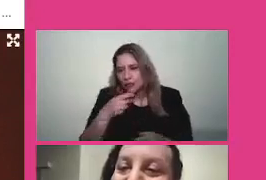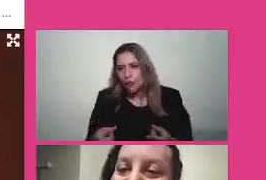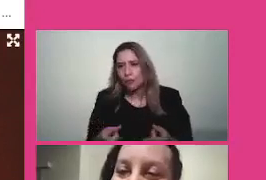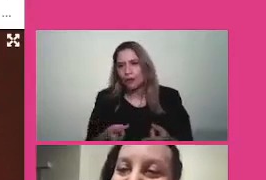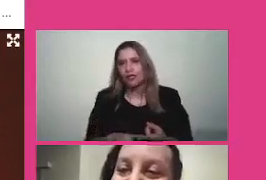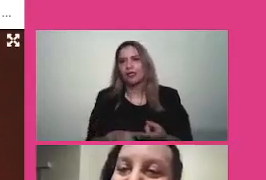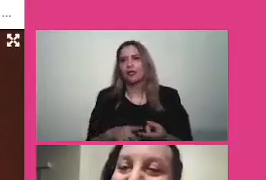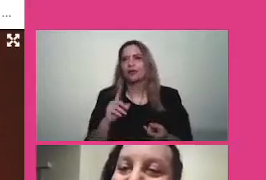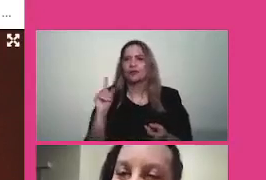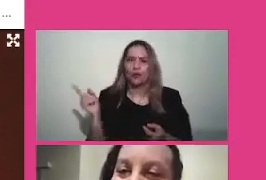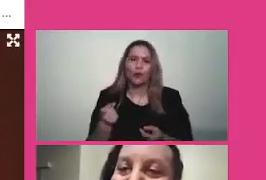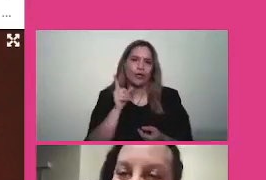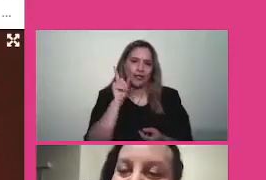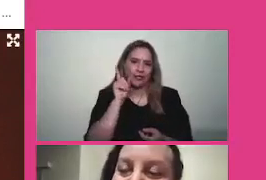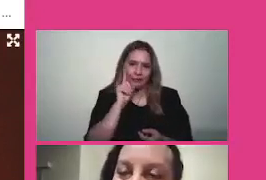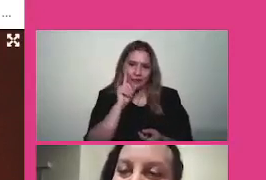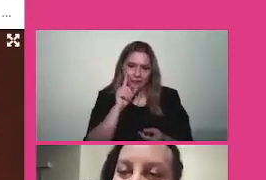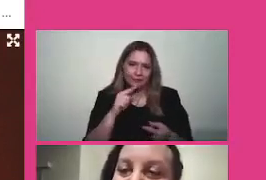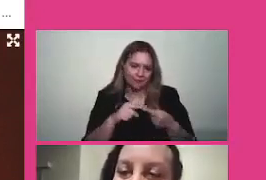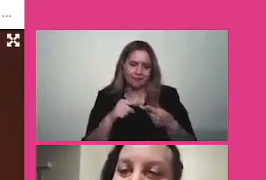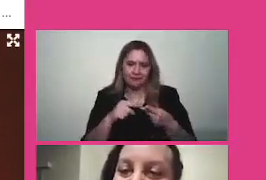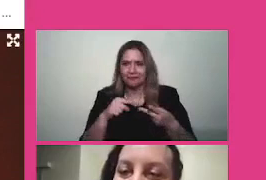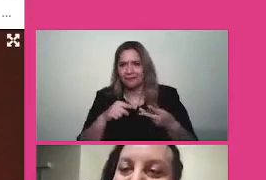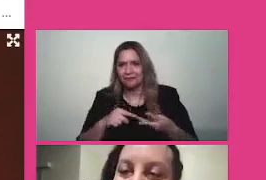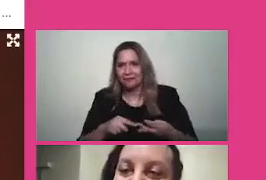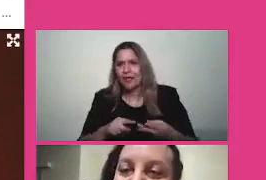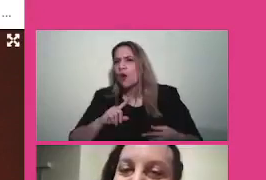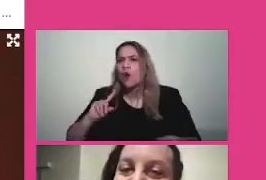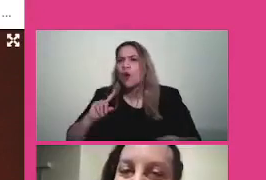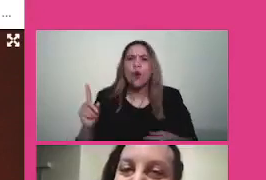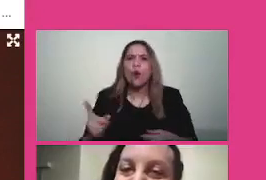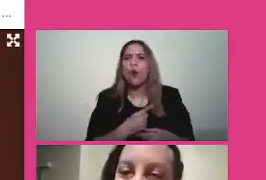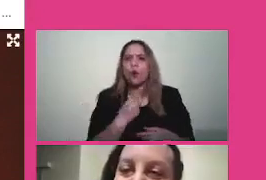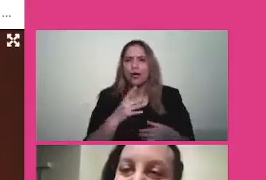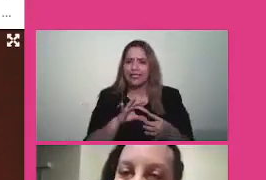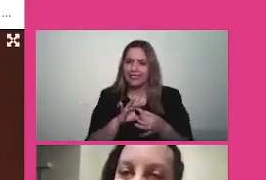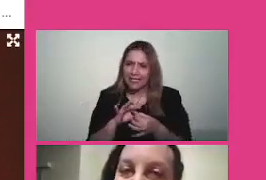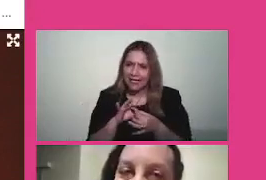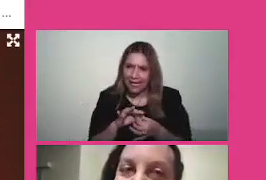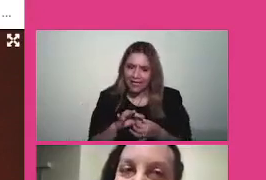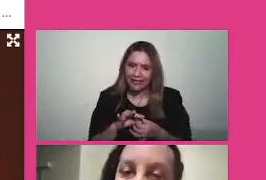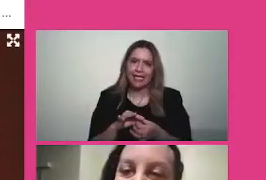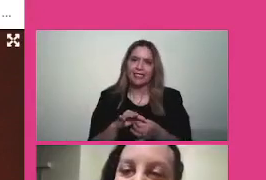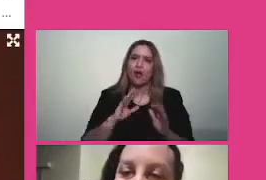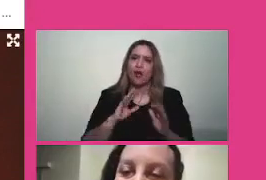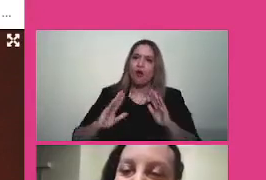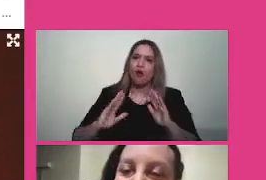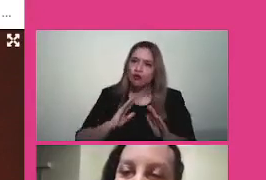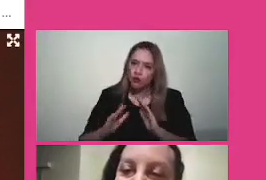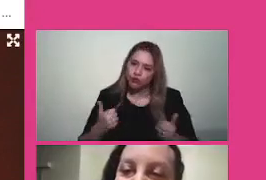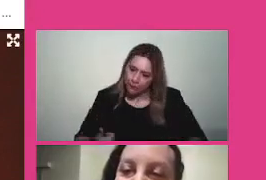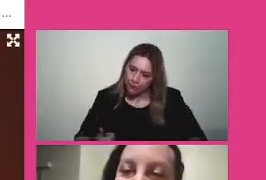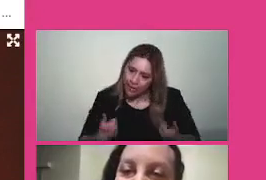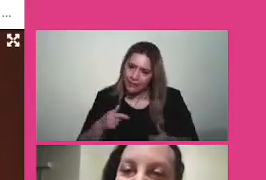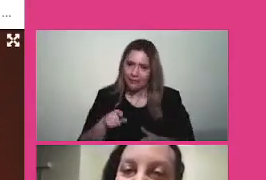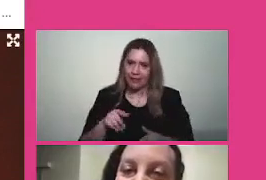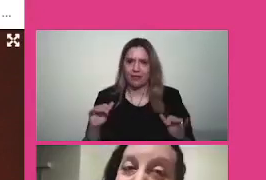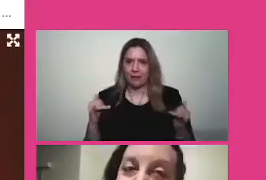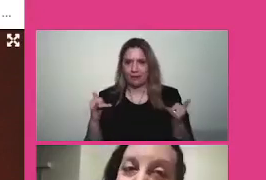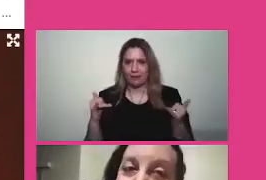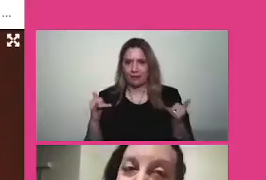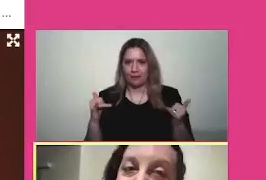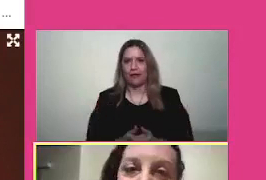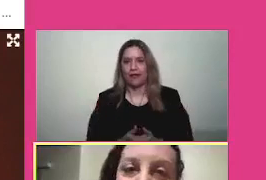κυρία Σουσάνη, σχεδόν όλοι οι συνεργάτες του Φροντίζω παίξαμε τα παιχνίδια.